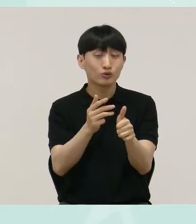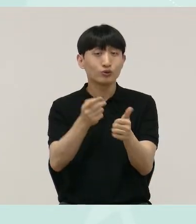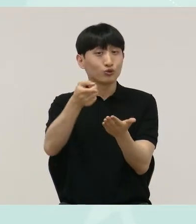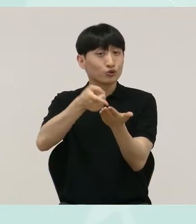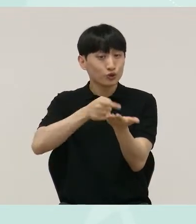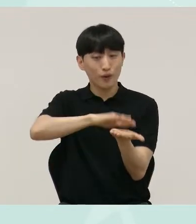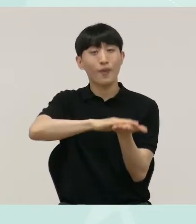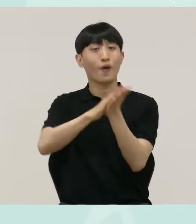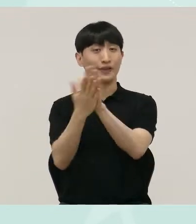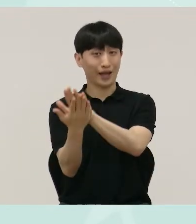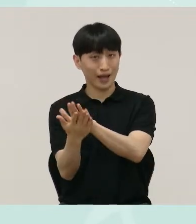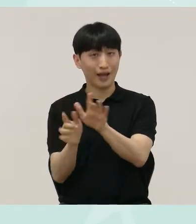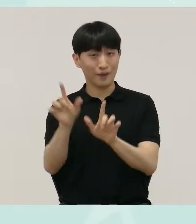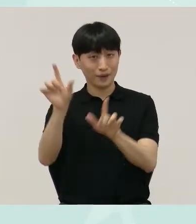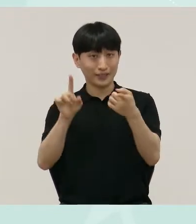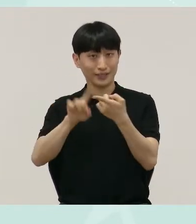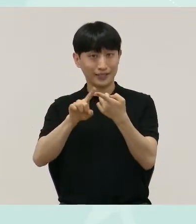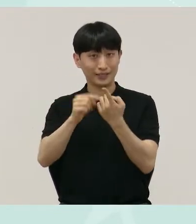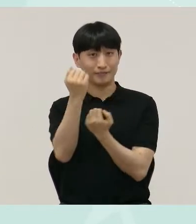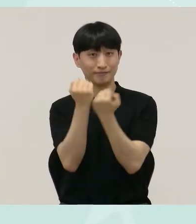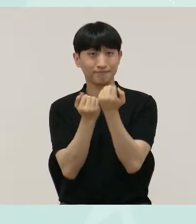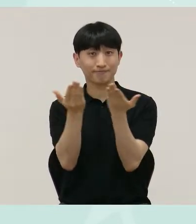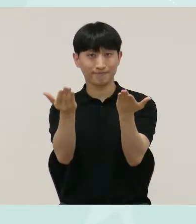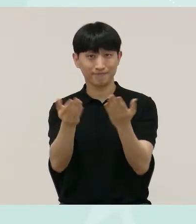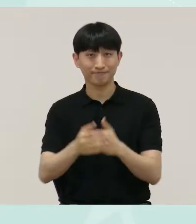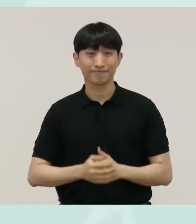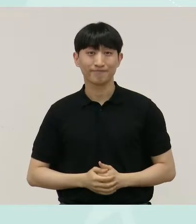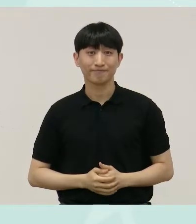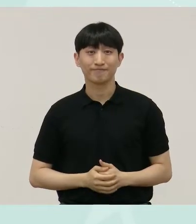있나 라고 하는 부분에 대해서 말씀을 드리도록 하겠습니다.